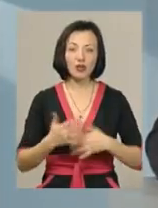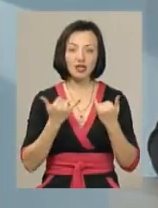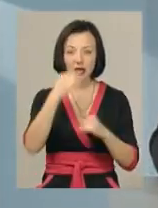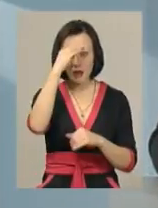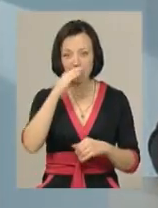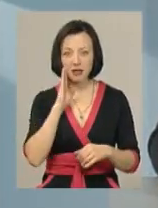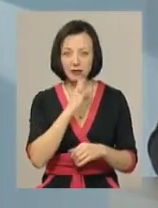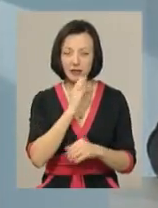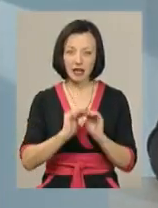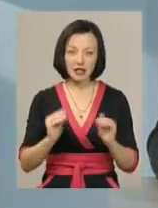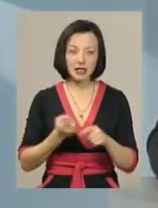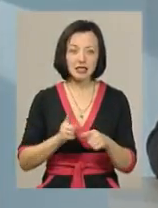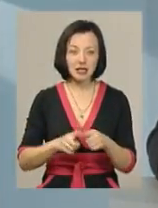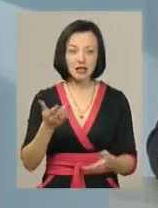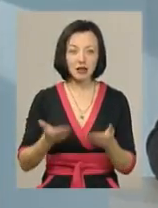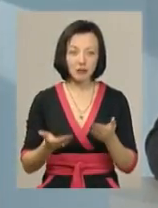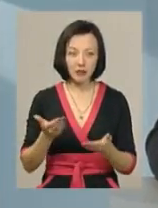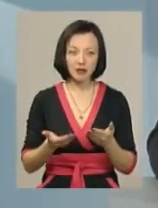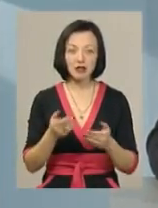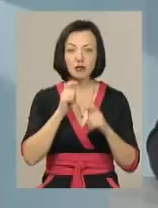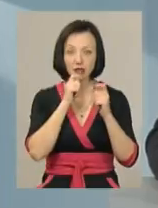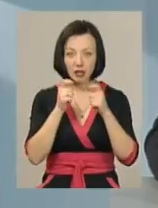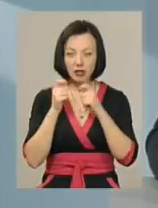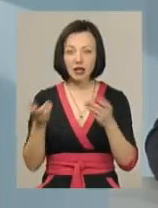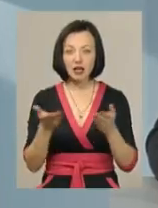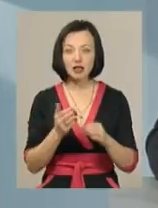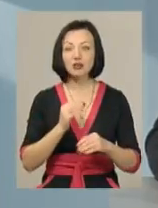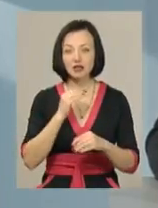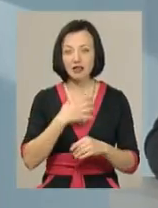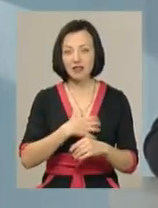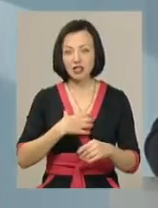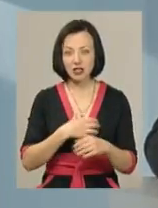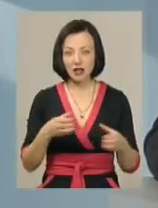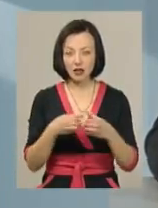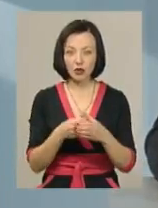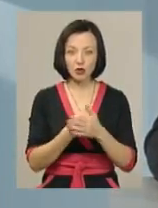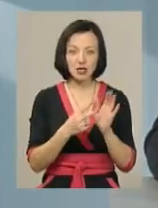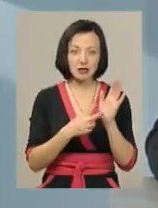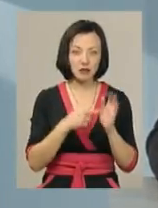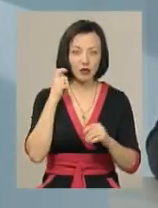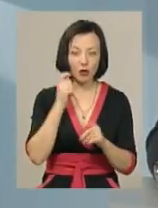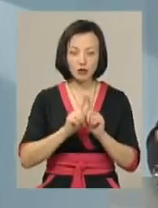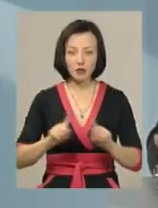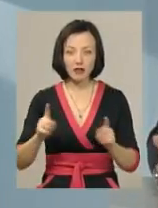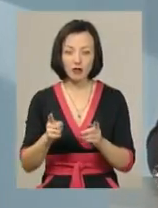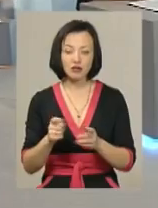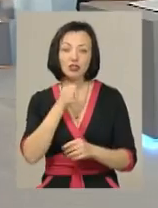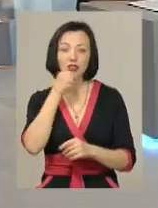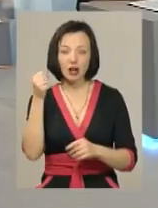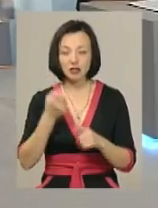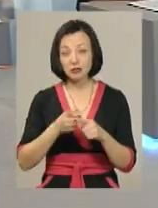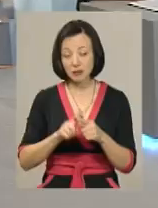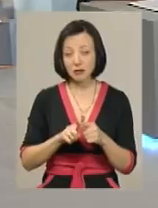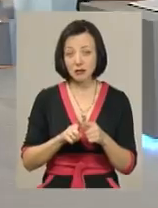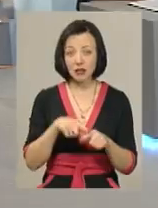батьків і для дітей і оце напевно ті подарунки які достатньо важливі для категорії там до семи років і особливо більше Хоча з